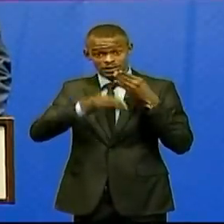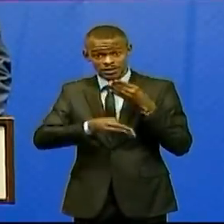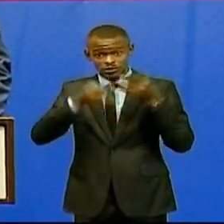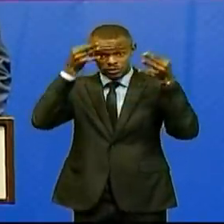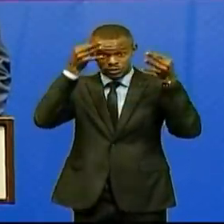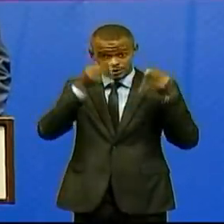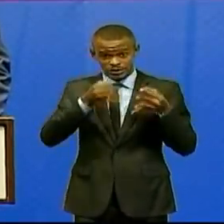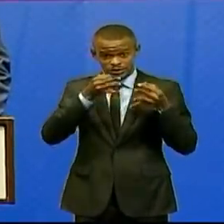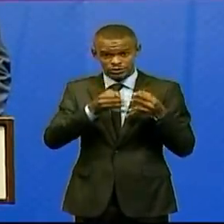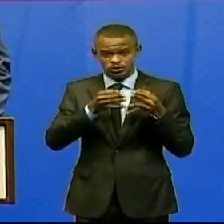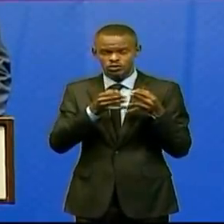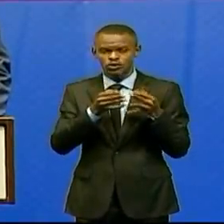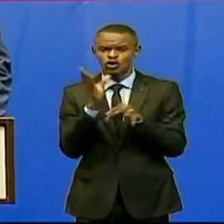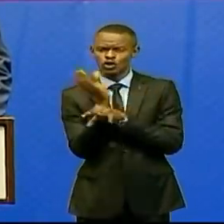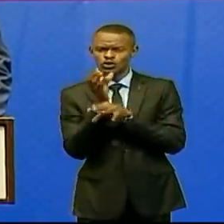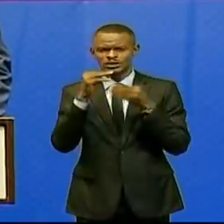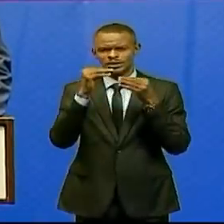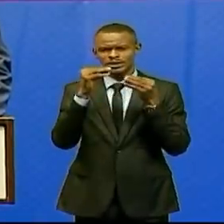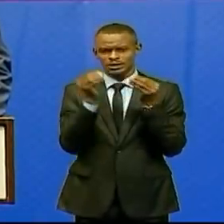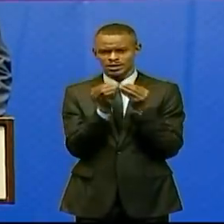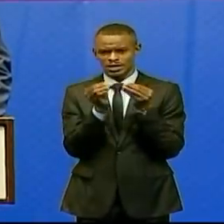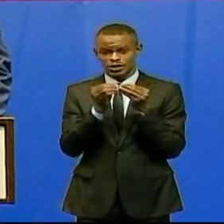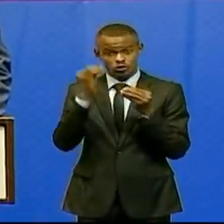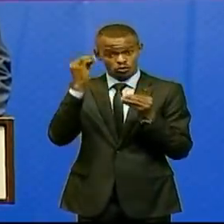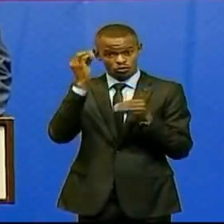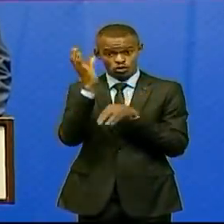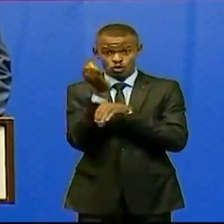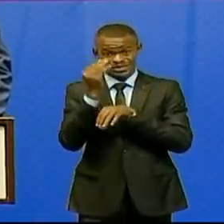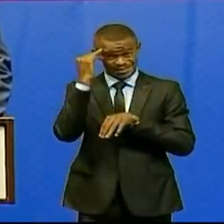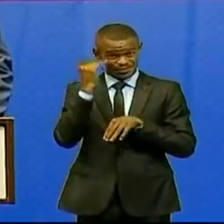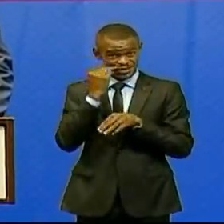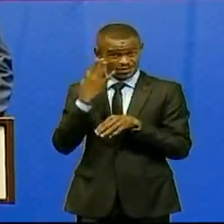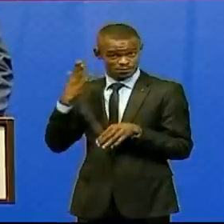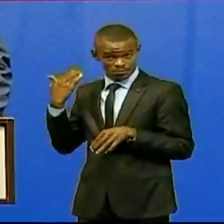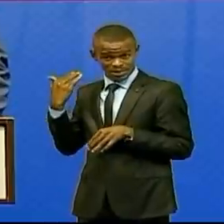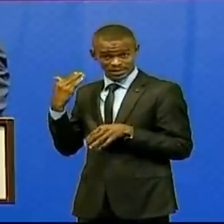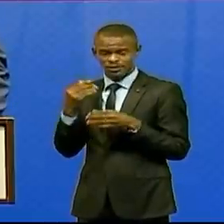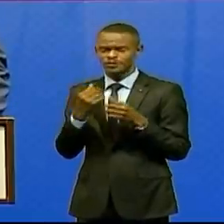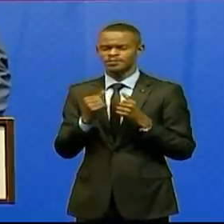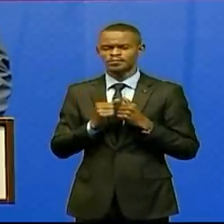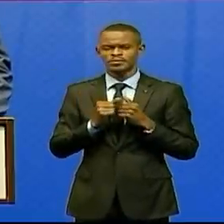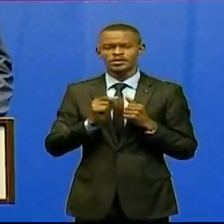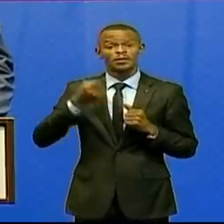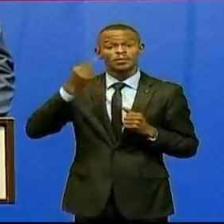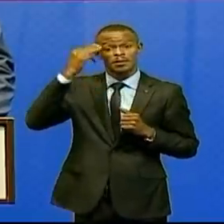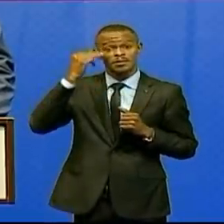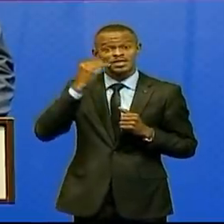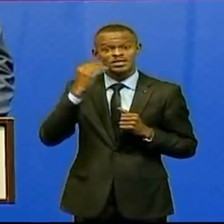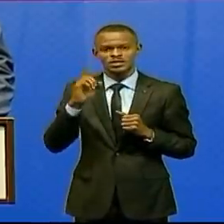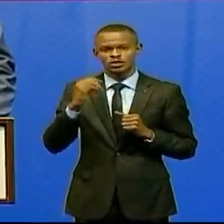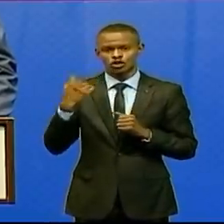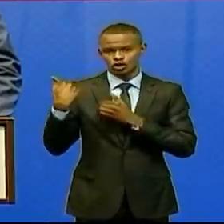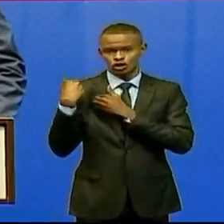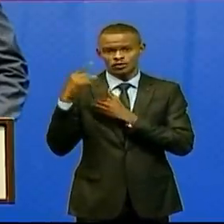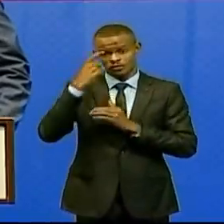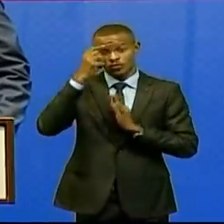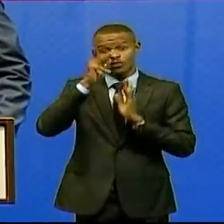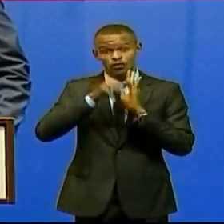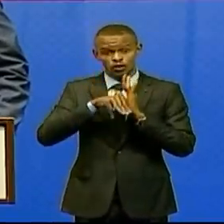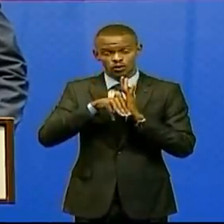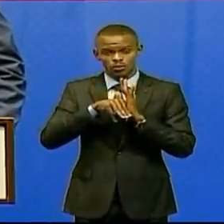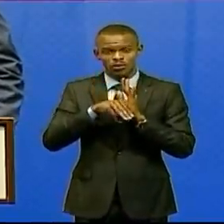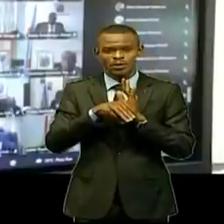du gouvernement a indiqué qu'il a convoqué et présidé le mercredi 2 février 2022 la réunion du